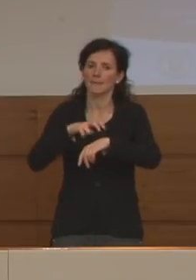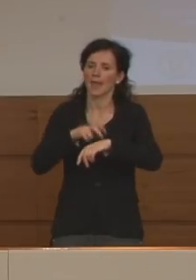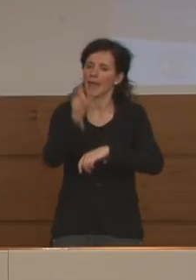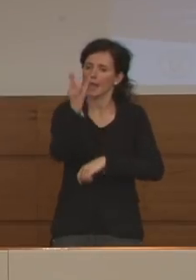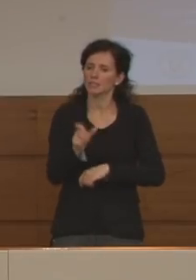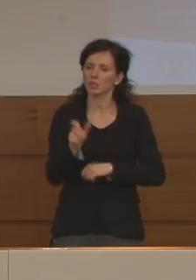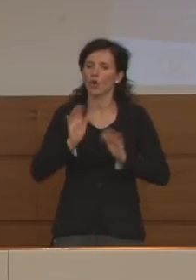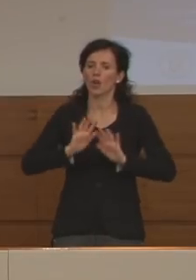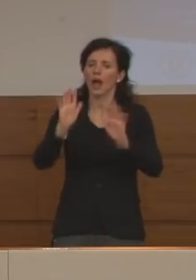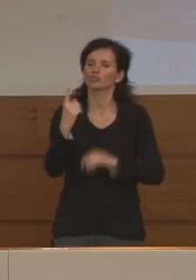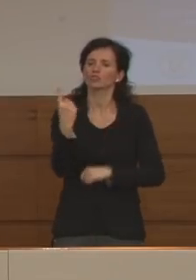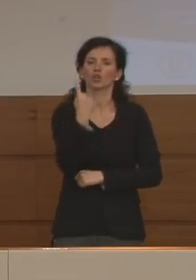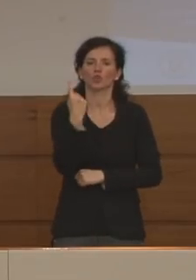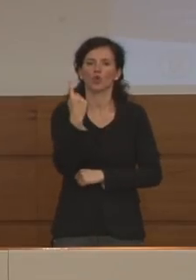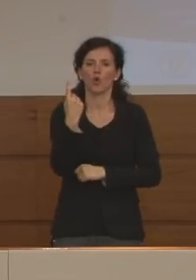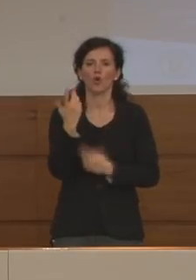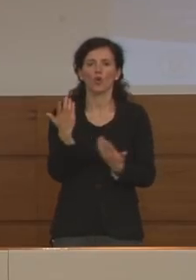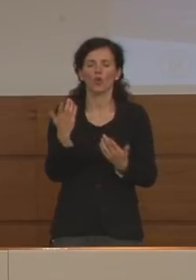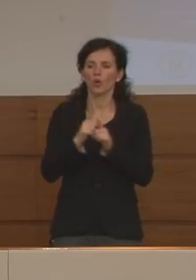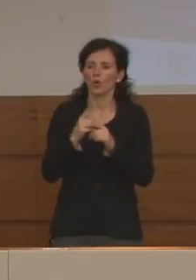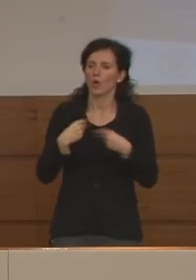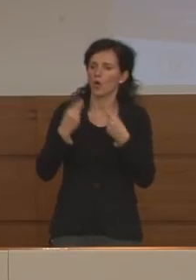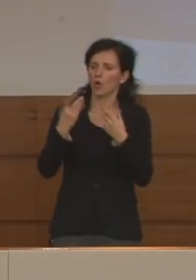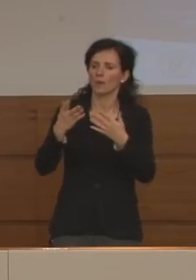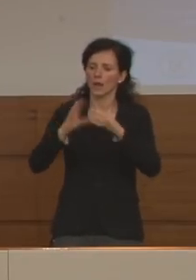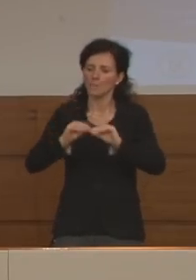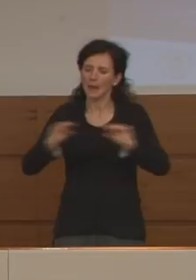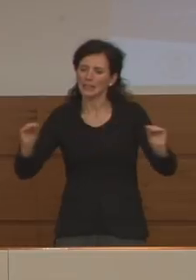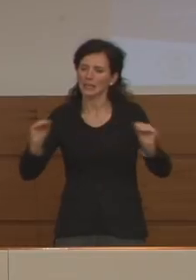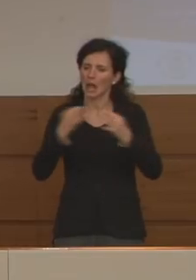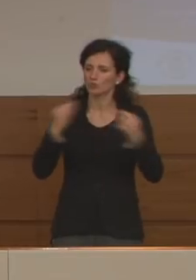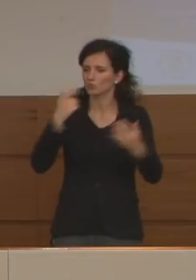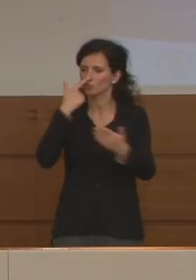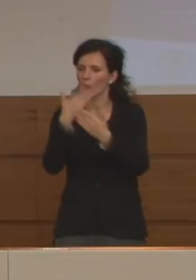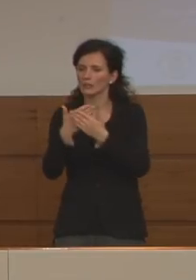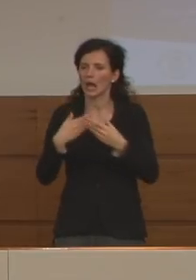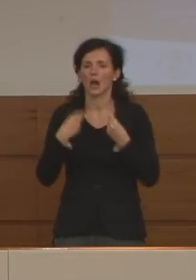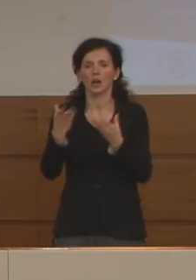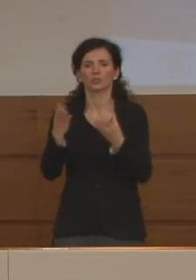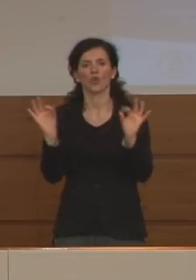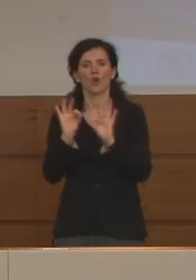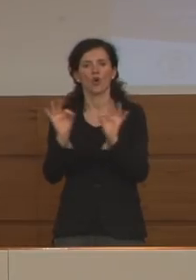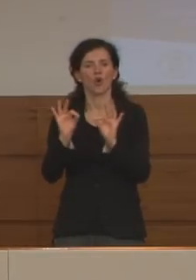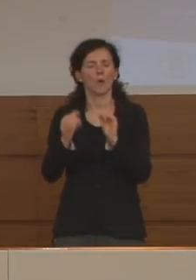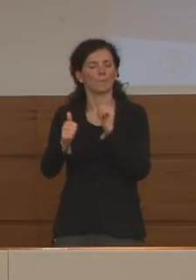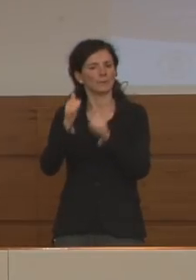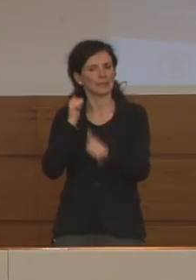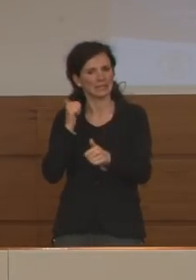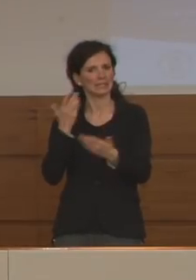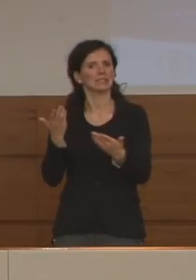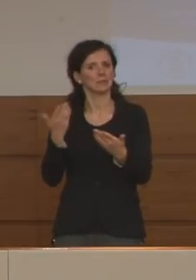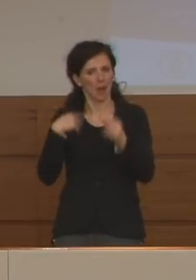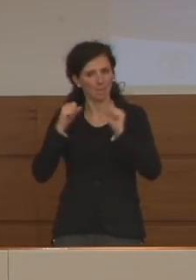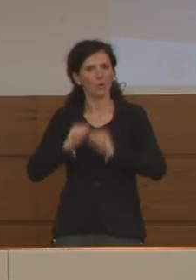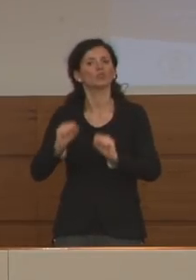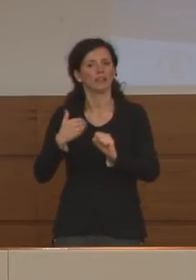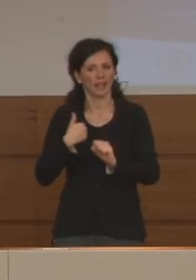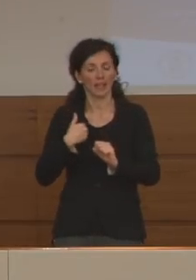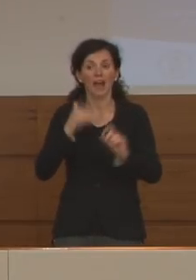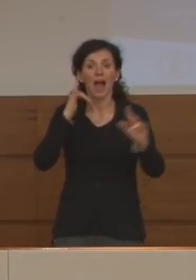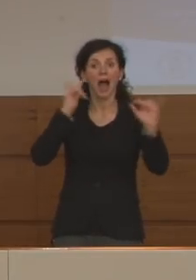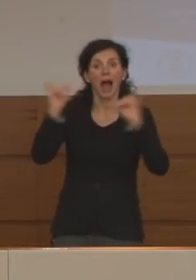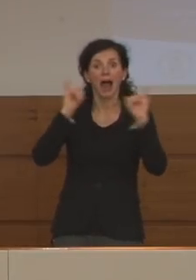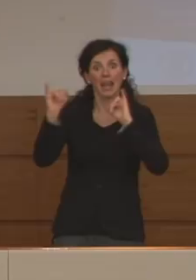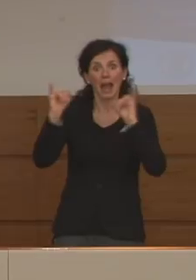cioè a non averli protetti con materiale giusto con il materiale più appropriato questo se la l'allarme